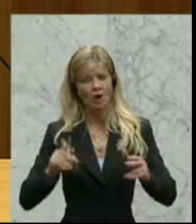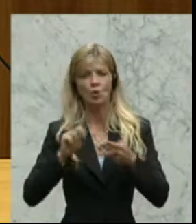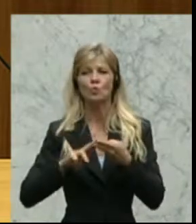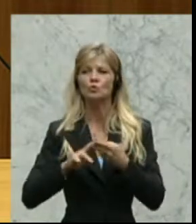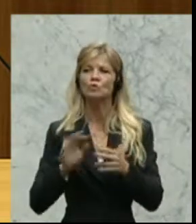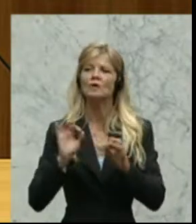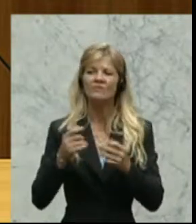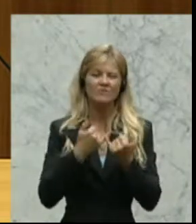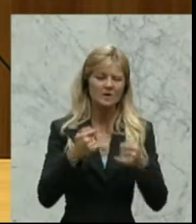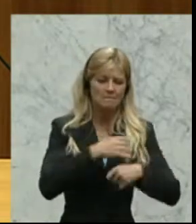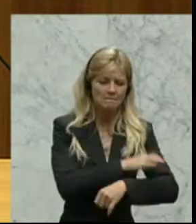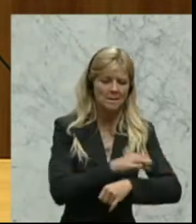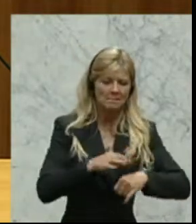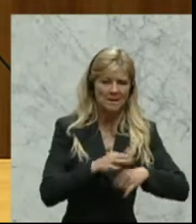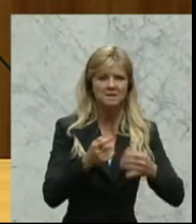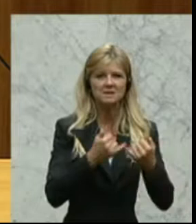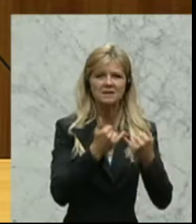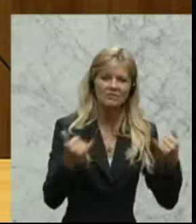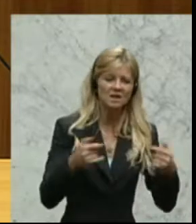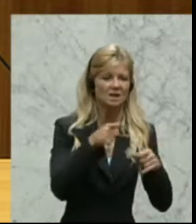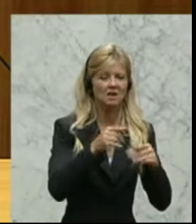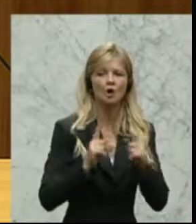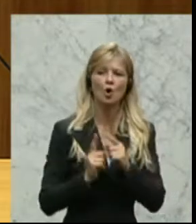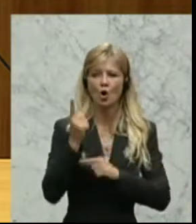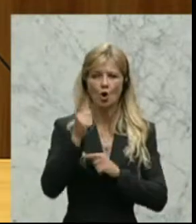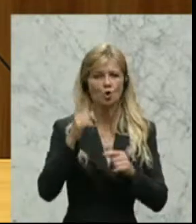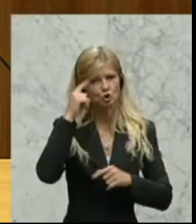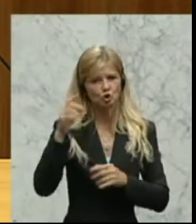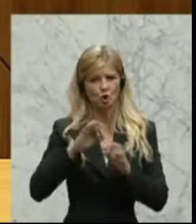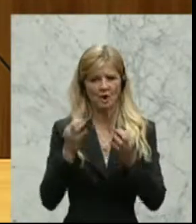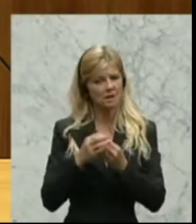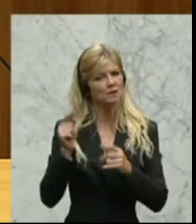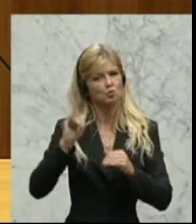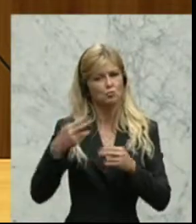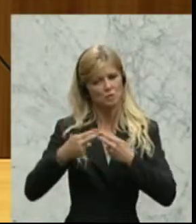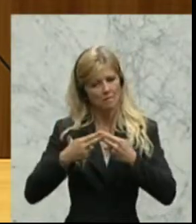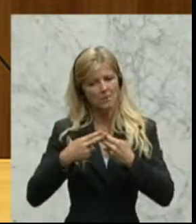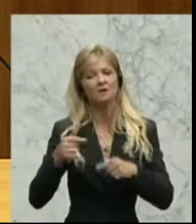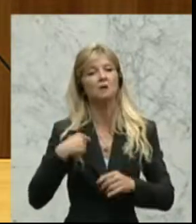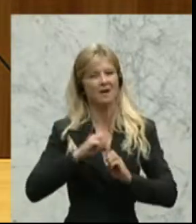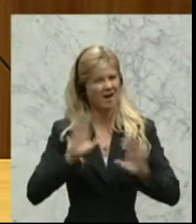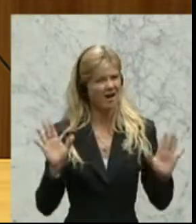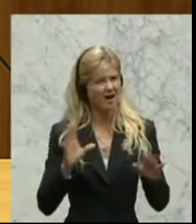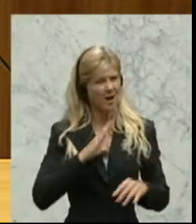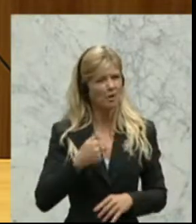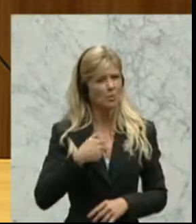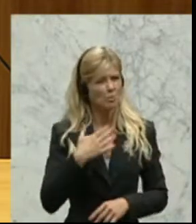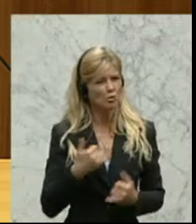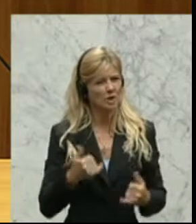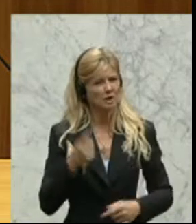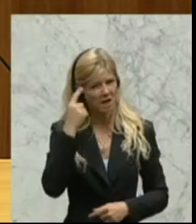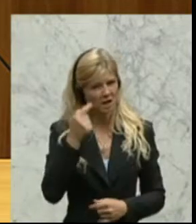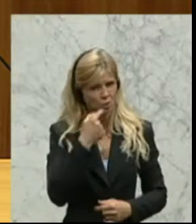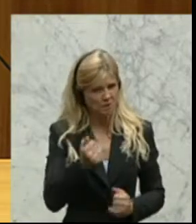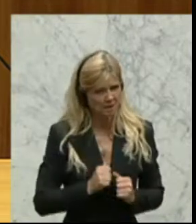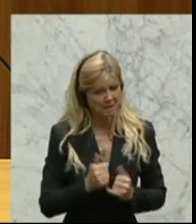ist alles klar. Aber jetzt rufe ich Ihnen was in Erinnerung. Jetzt ist es genau drei Wochen her,